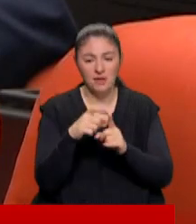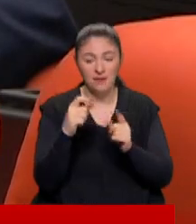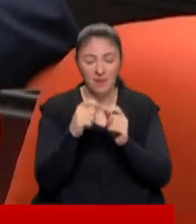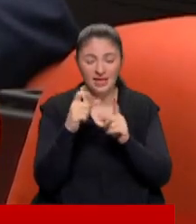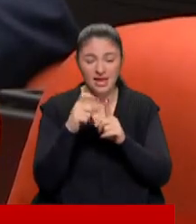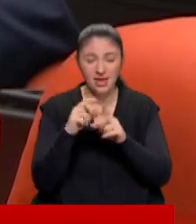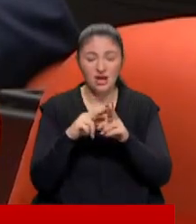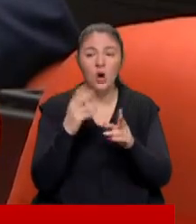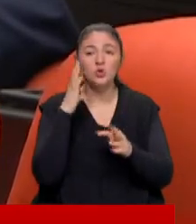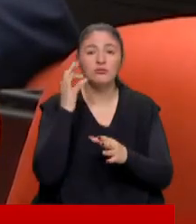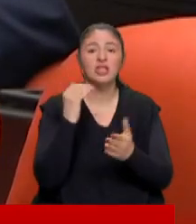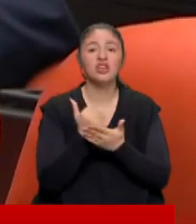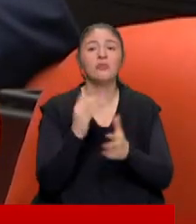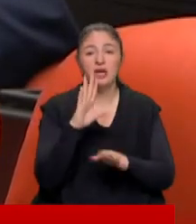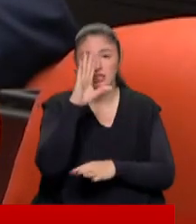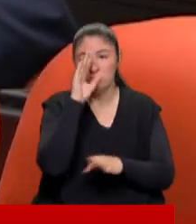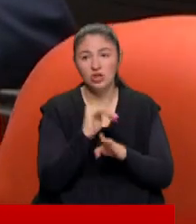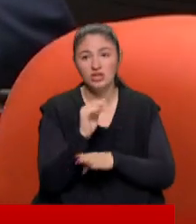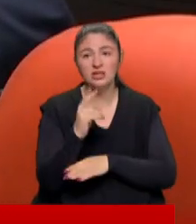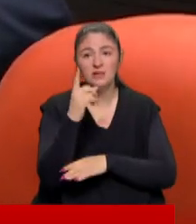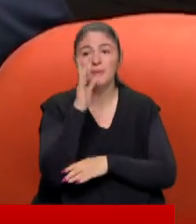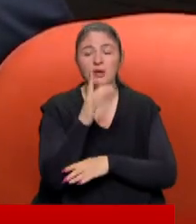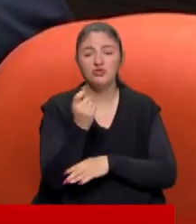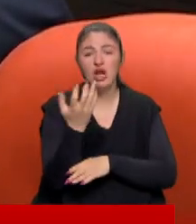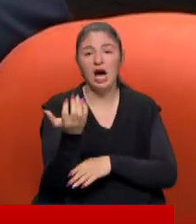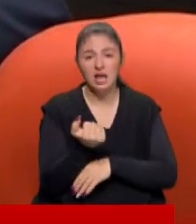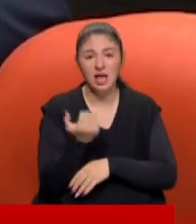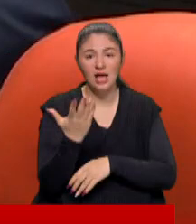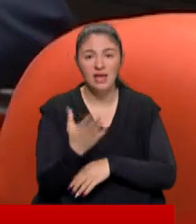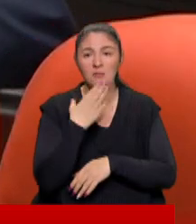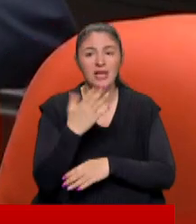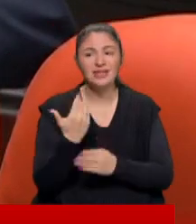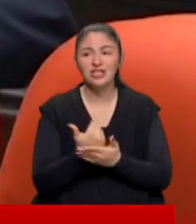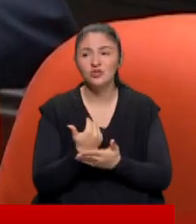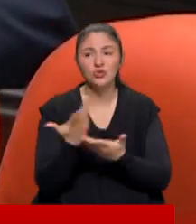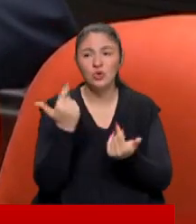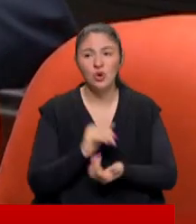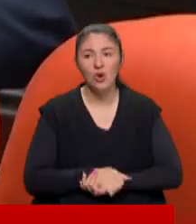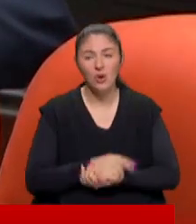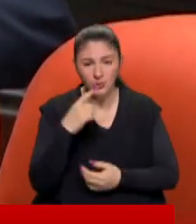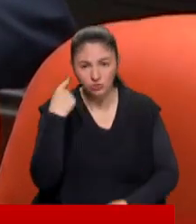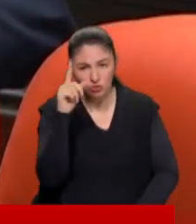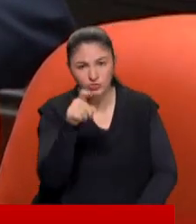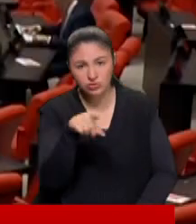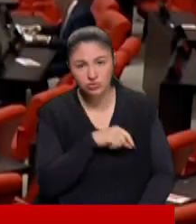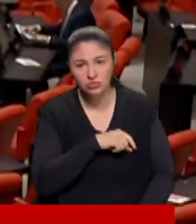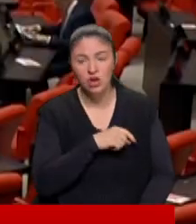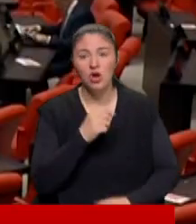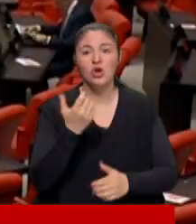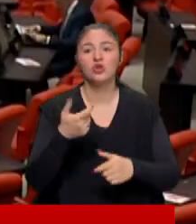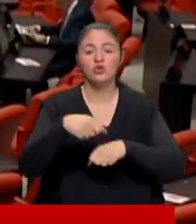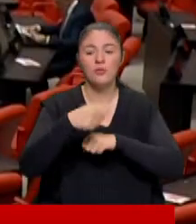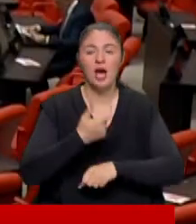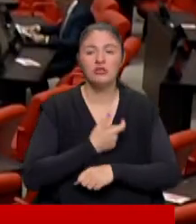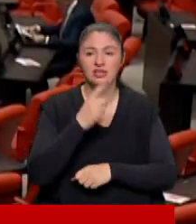uzmanı geçinemiyorken İstanbul'da yaşayan ve 7500 TL alan emekli nasıl geçiniyor? Bunu düşünüyor musunuz? Torba